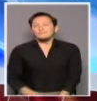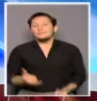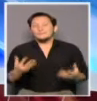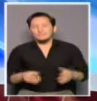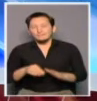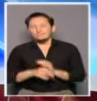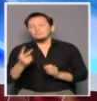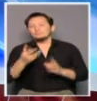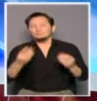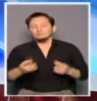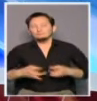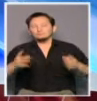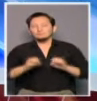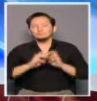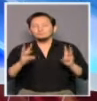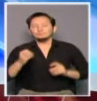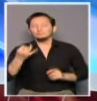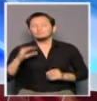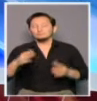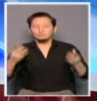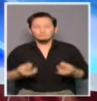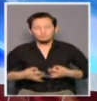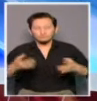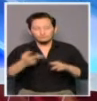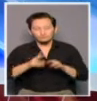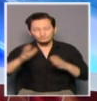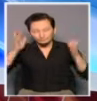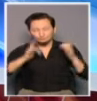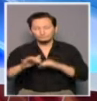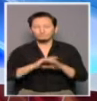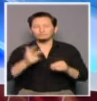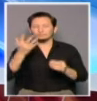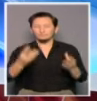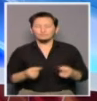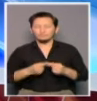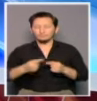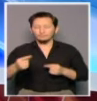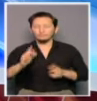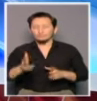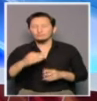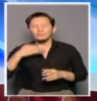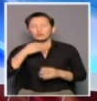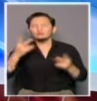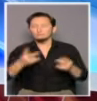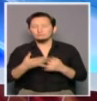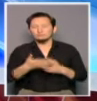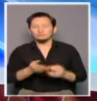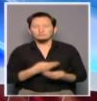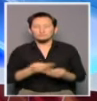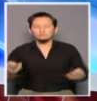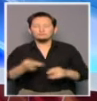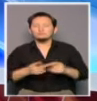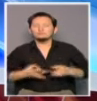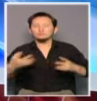Сегодня второй день святого праздника Курбан-Айд. Мусульмане в течение 3 дней совершают жертвоприношения и раздают мясо нуждающимся. А как